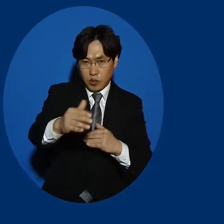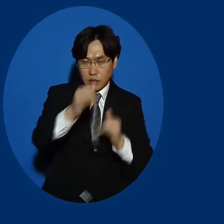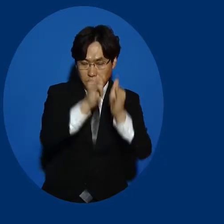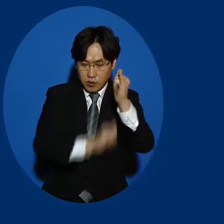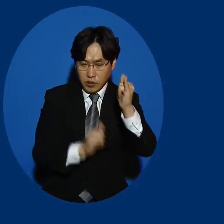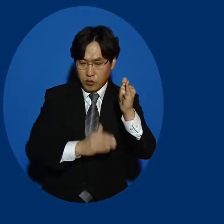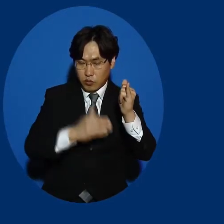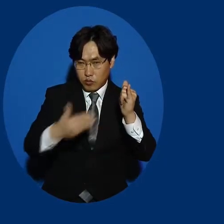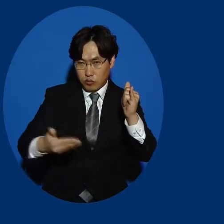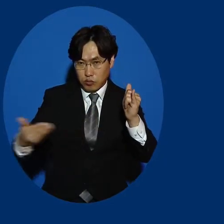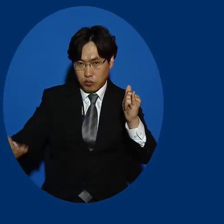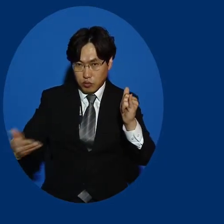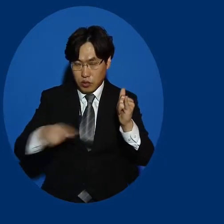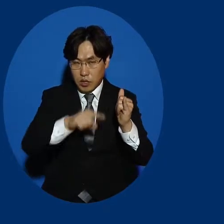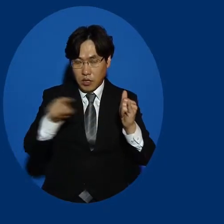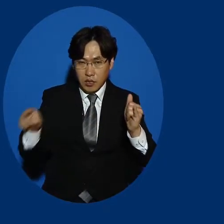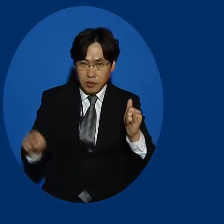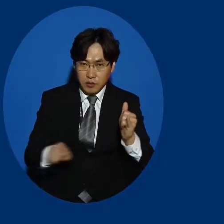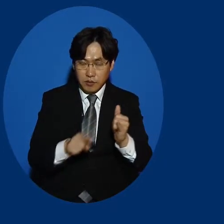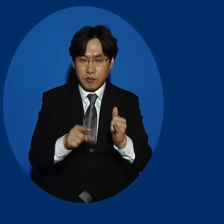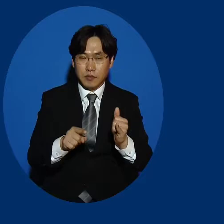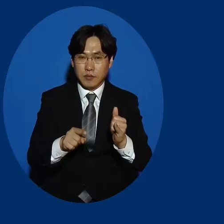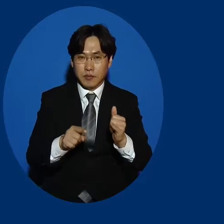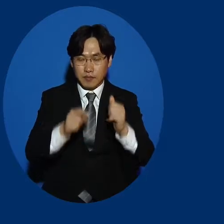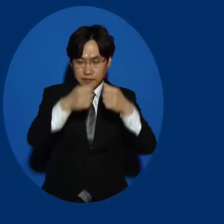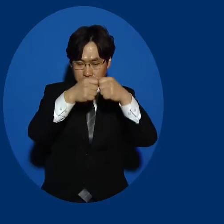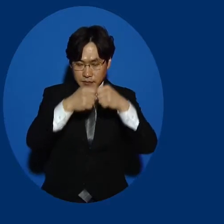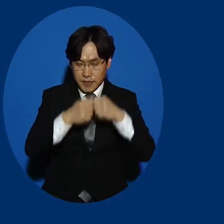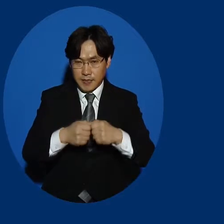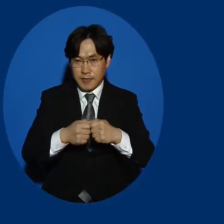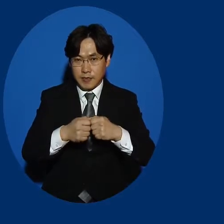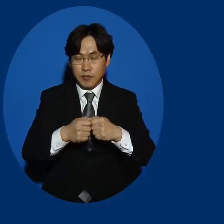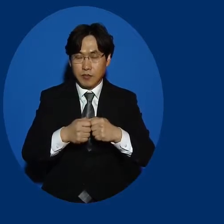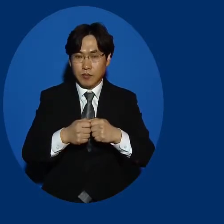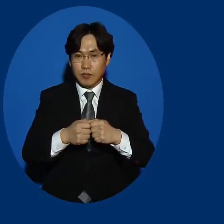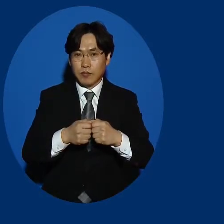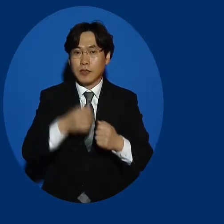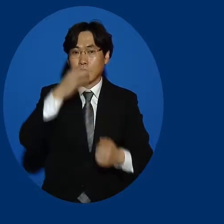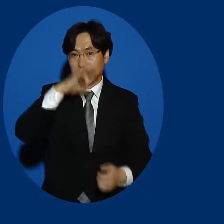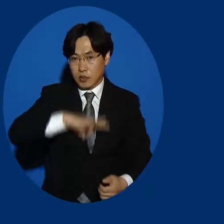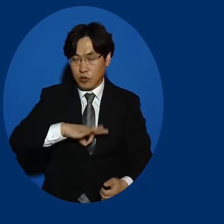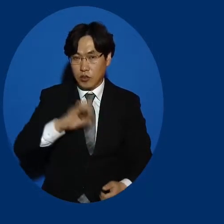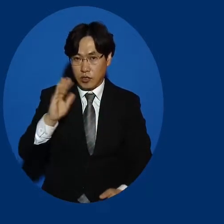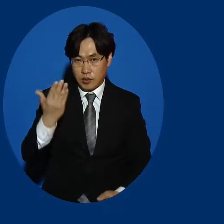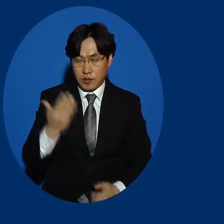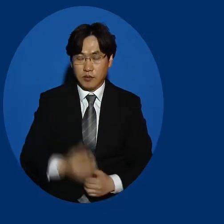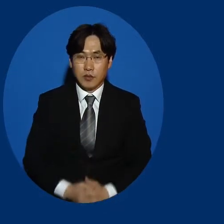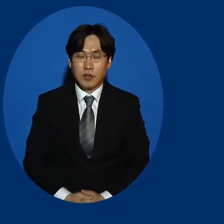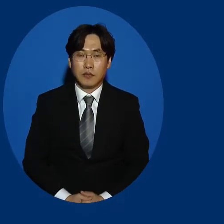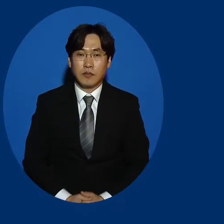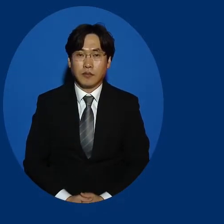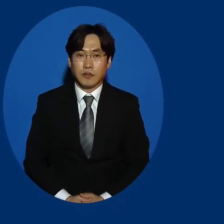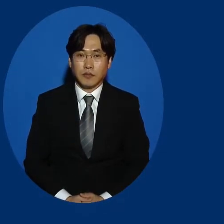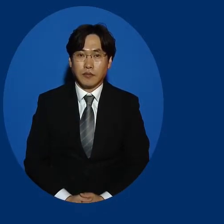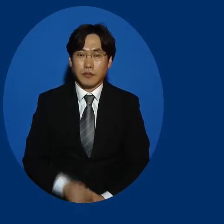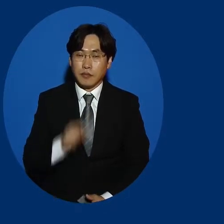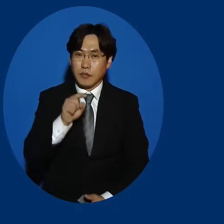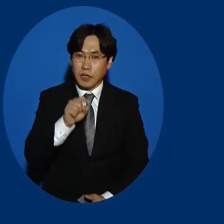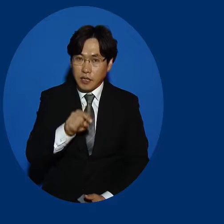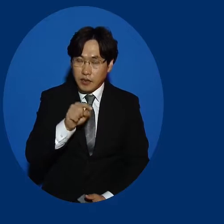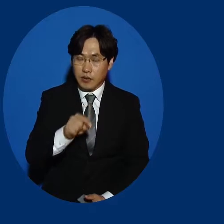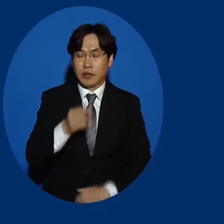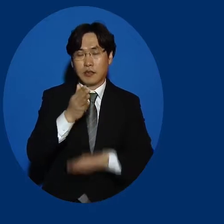거쳐서 지금에 이르렀는지도 보다 자세히 들여다볼 수 있는 유익한 기회를 가졌습니다. 이 점